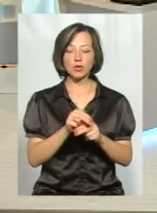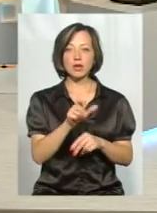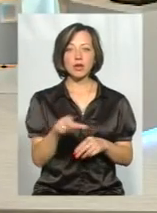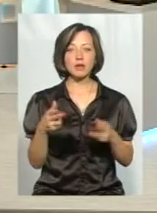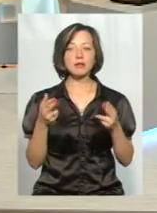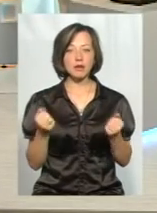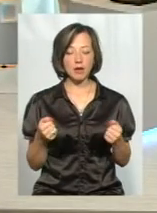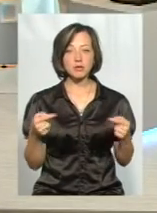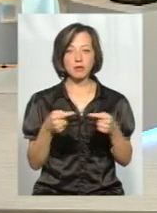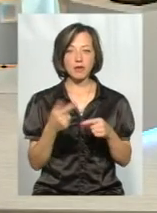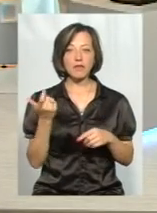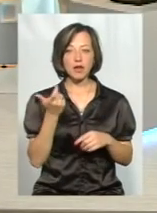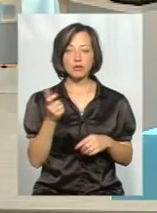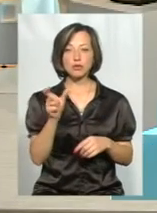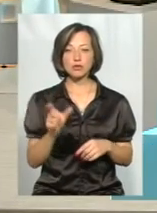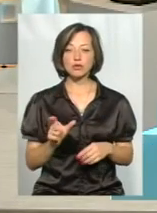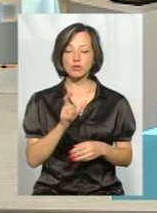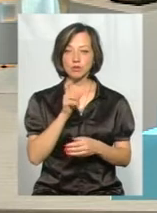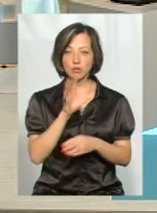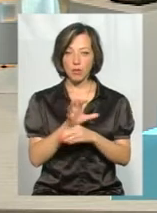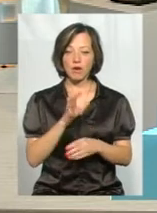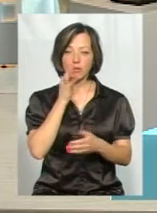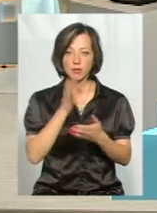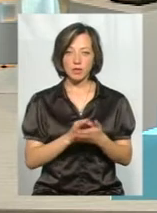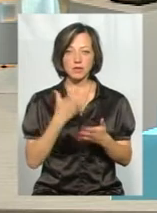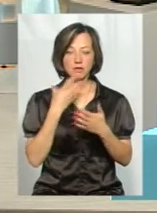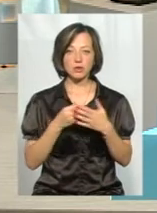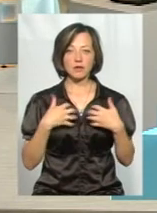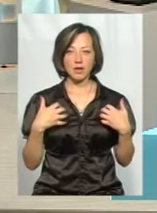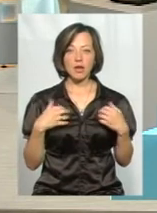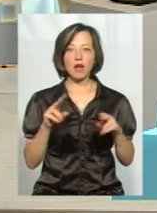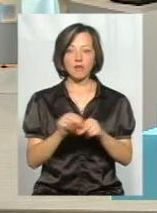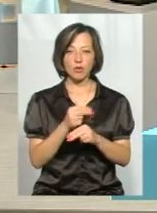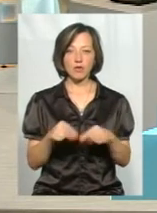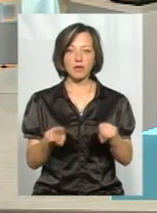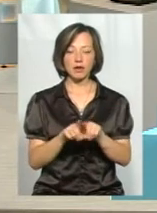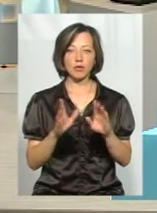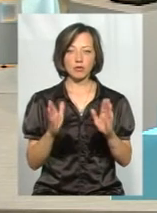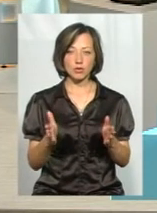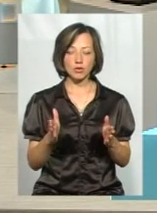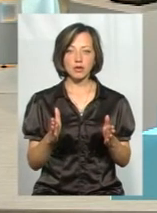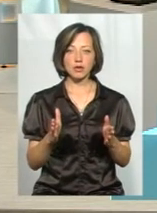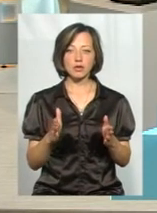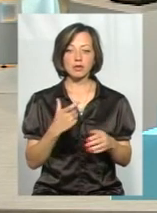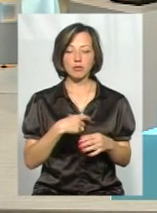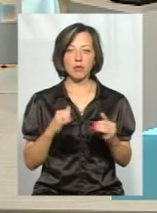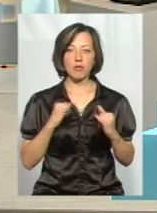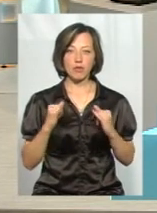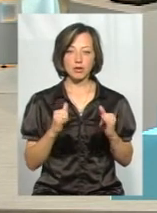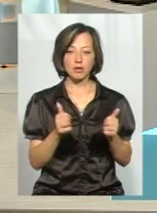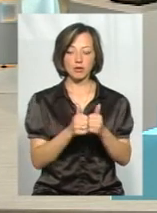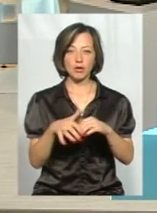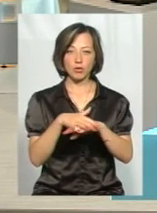так, безперечно. Власник собаки несе повну відповідальність за свою тварину, як він її виховує, так вона і буде, в принципі, себе вести на